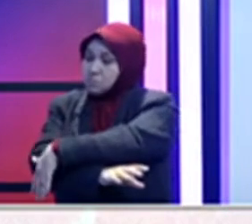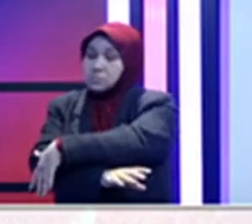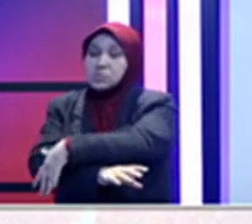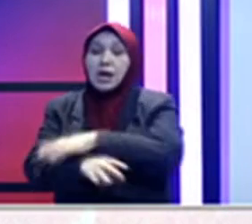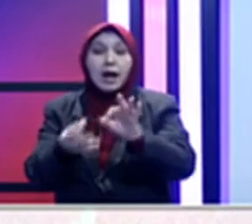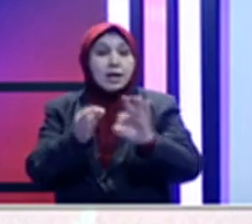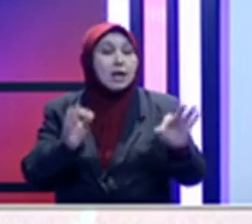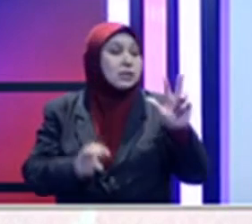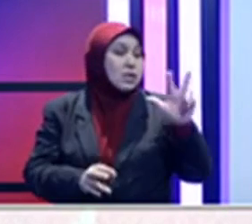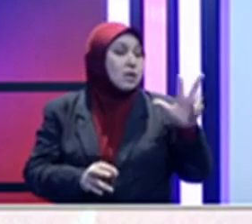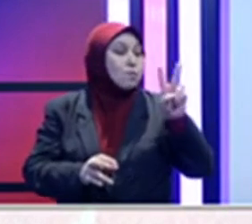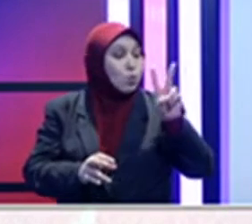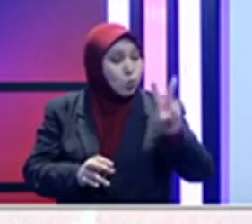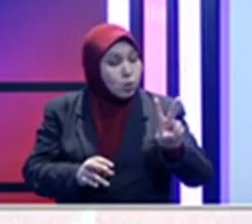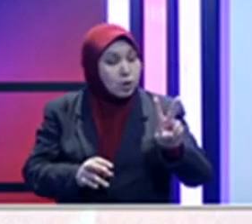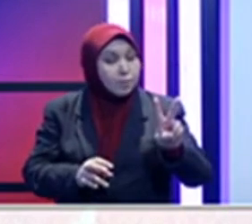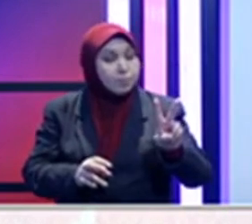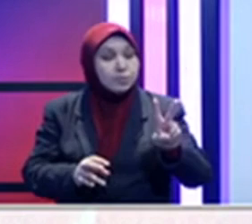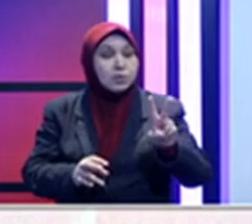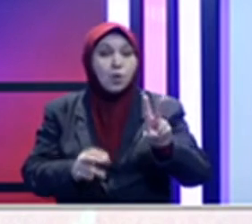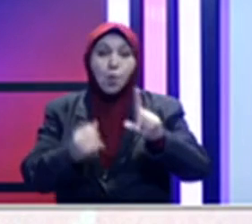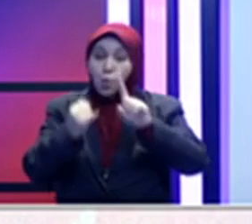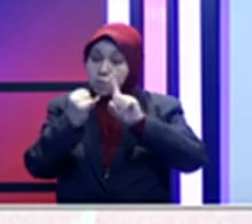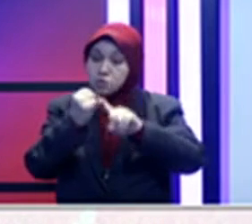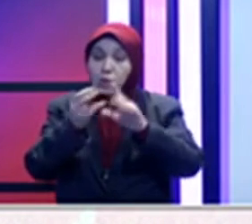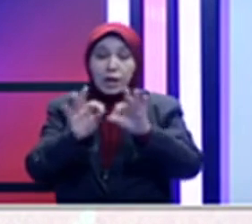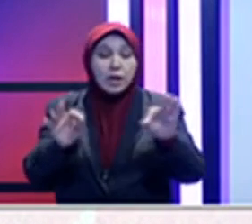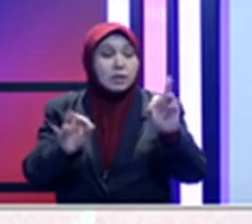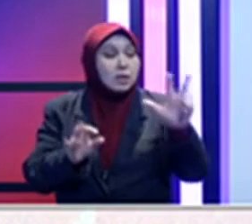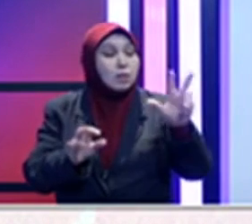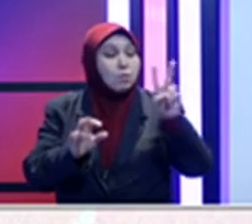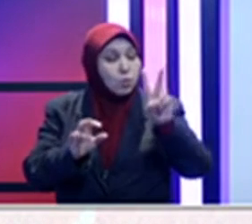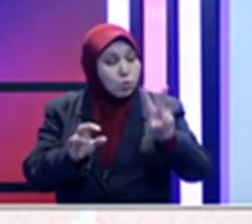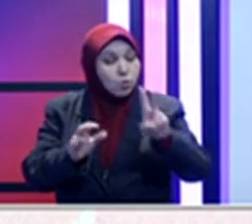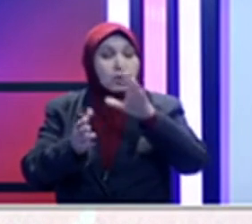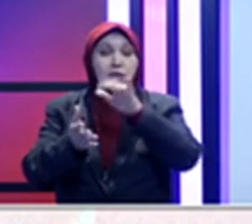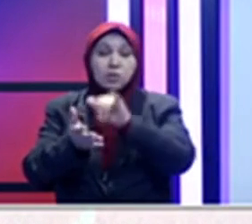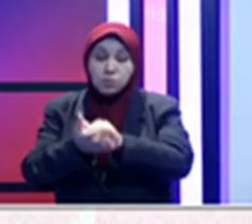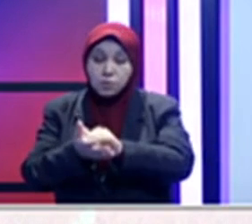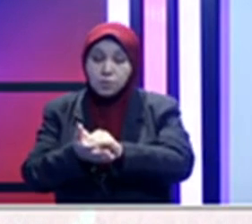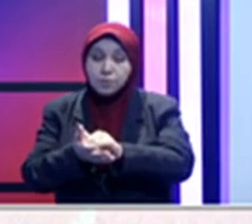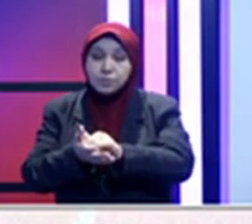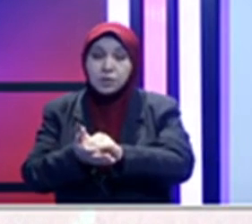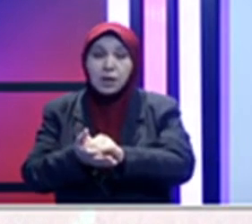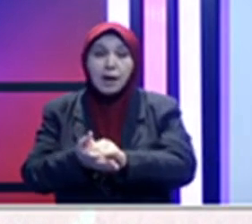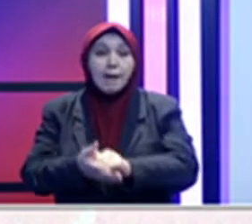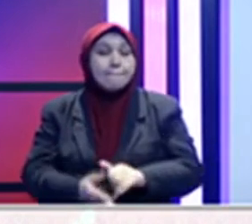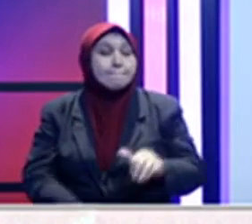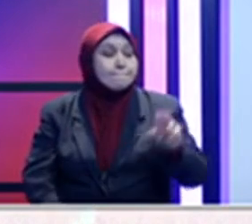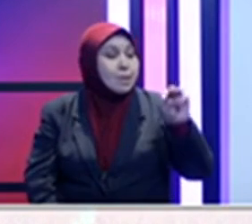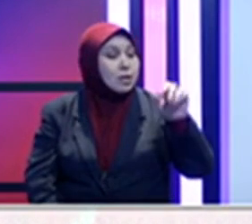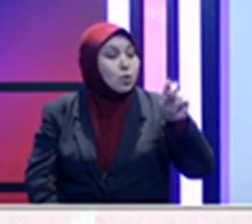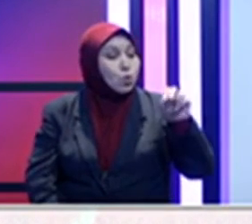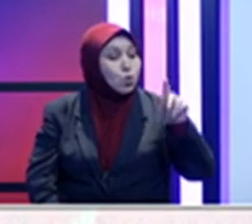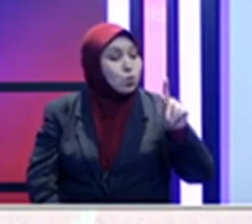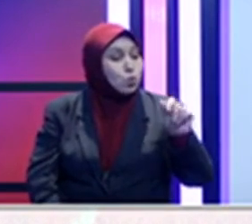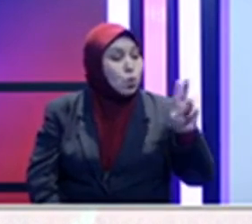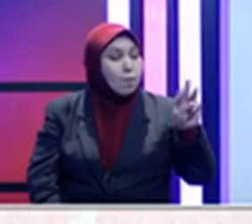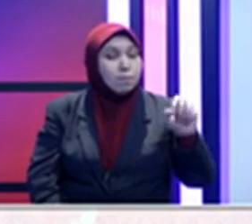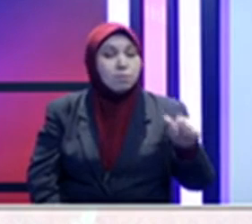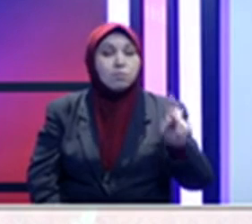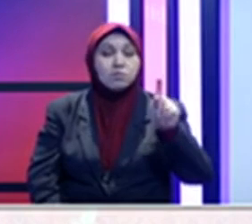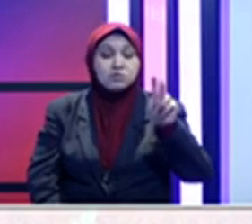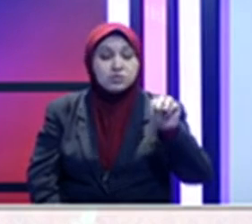32 32 ujung ayat 32 tuh Iza akun balik kultum mujrimin